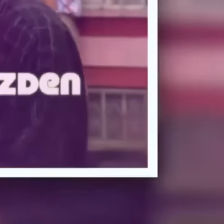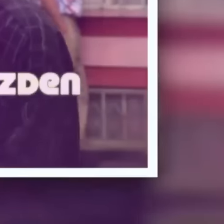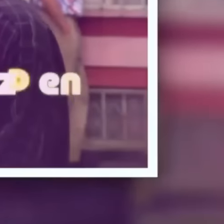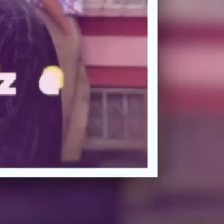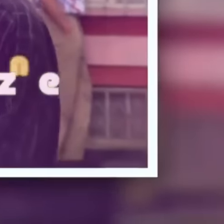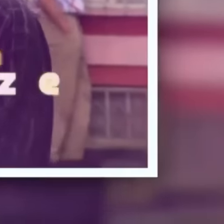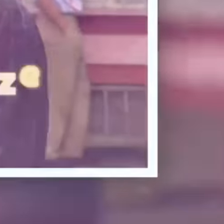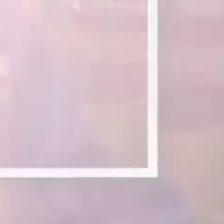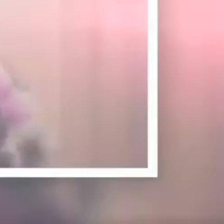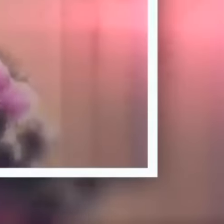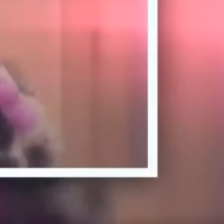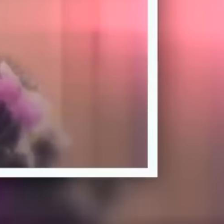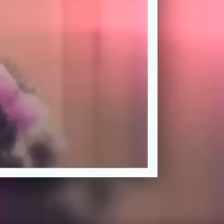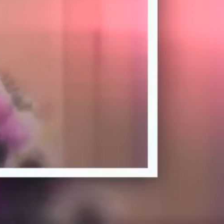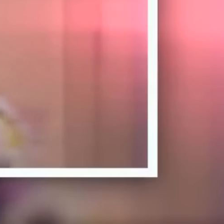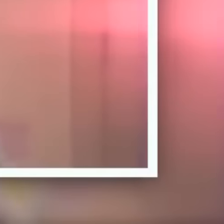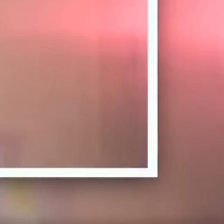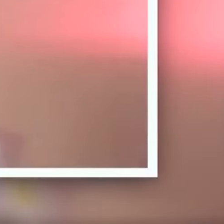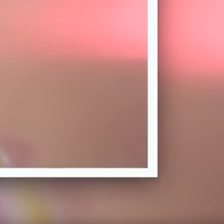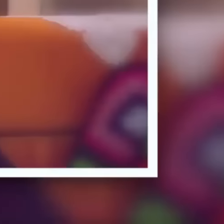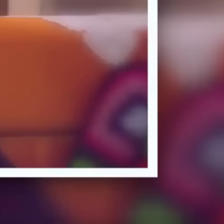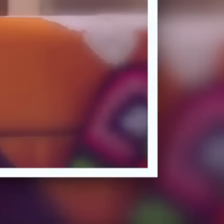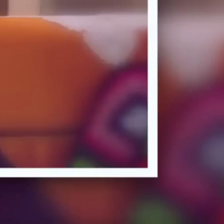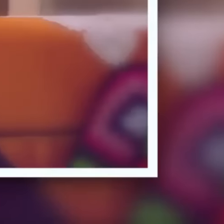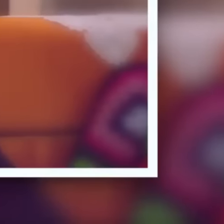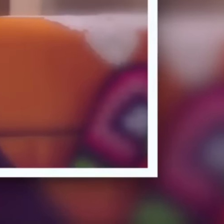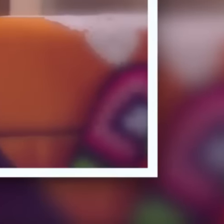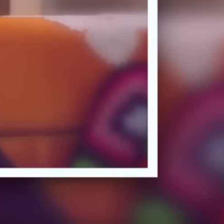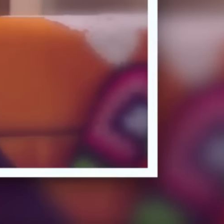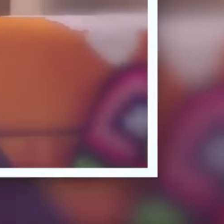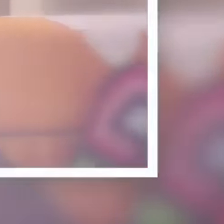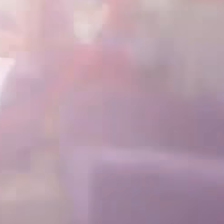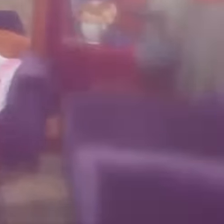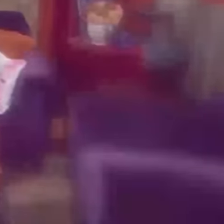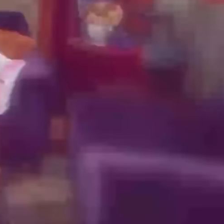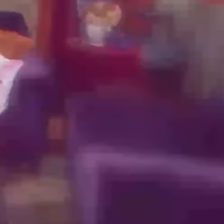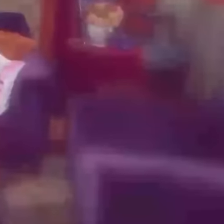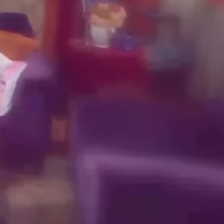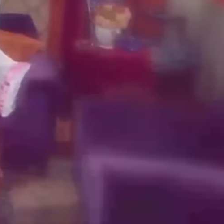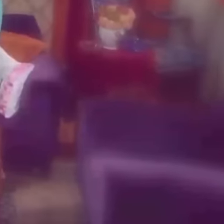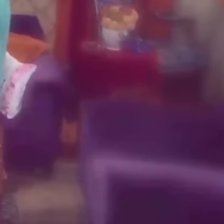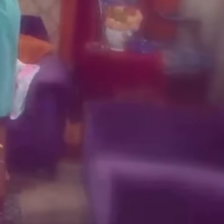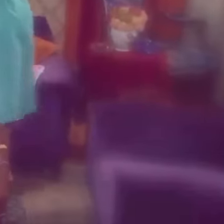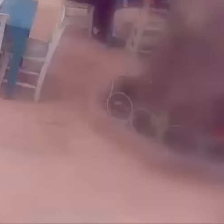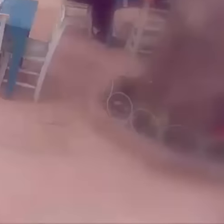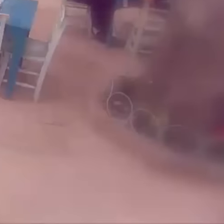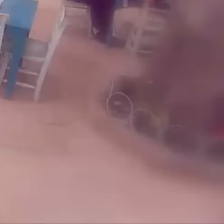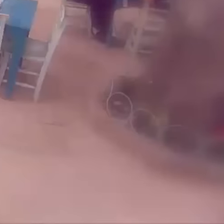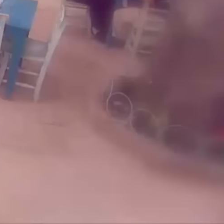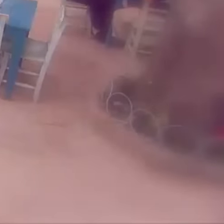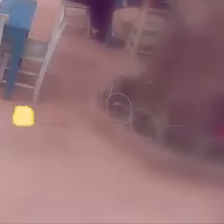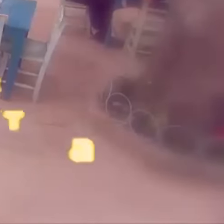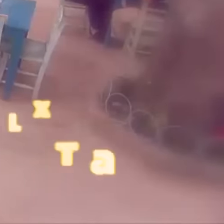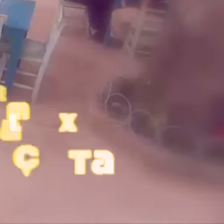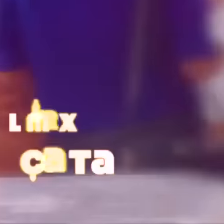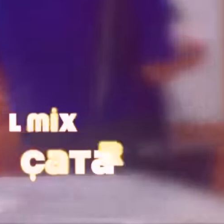Yönetmeni Cem İlki İlker, Dekor Tasarım ve Uygulama Dilek Pınarcı Başak, Görüntü Yönetmeni Altuğ Kasapbaşoğlu, Yardımcı